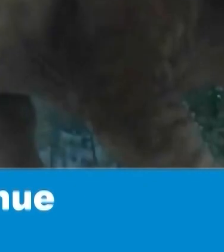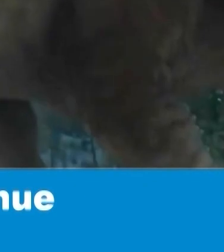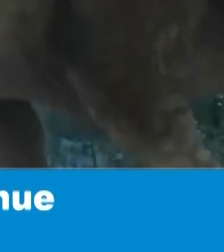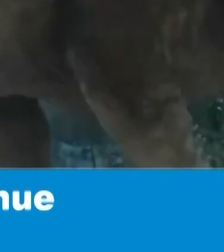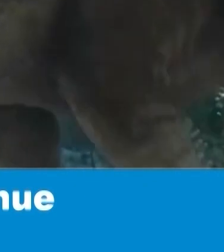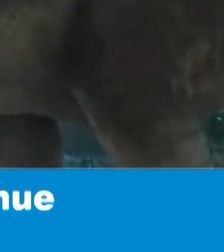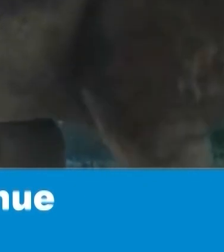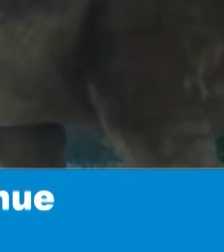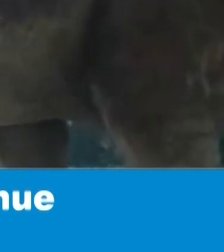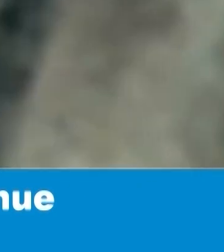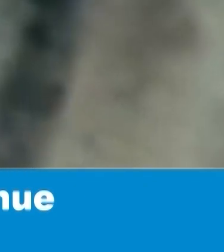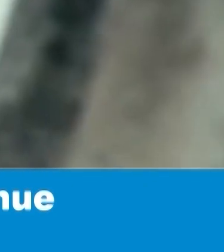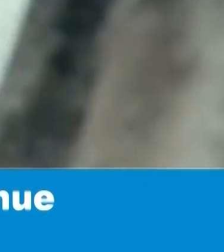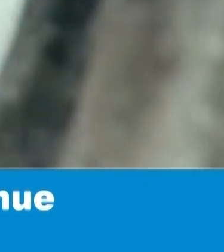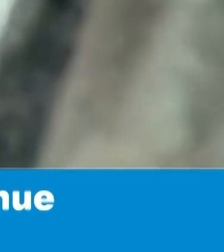Something that was real.